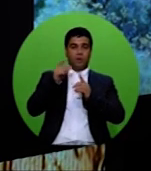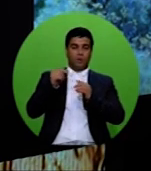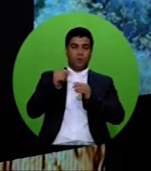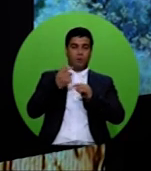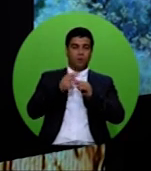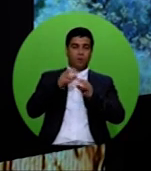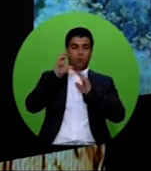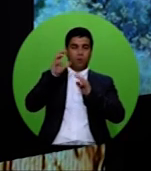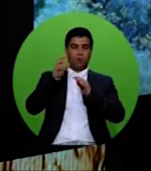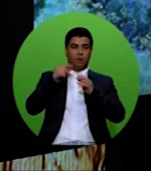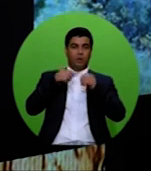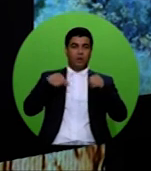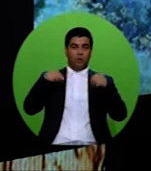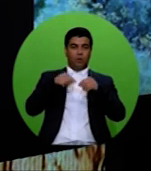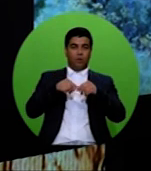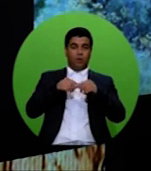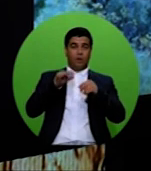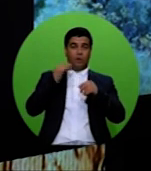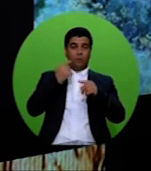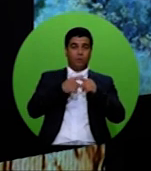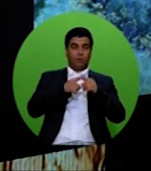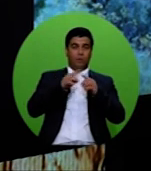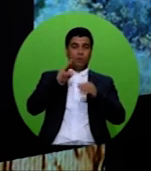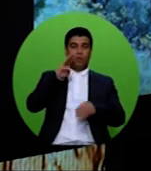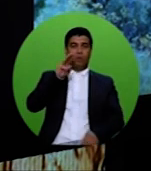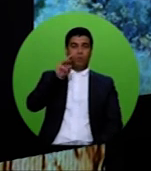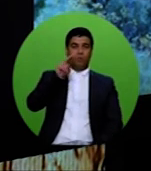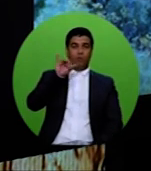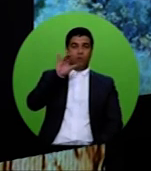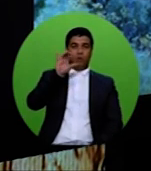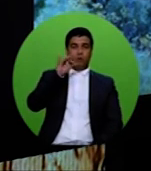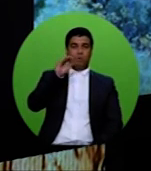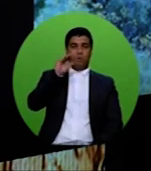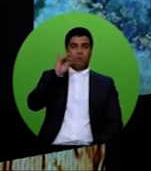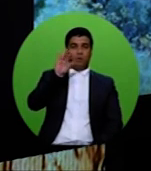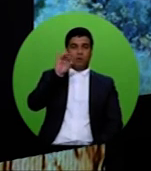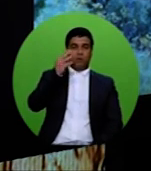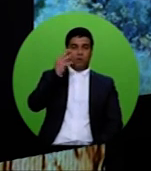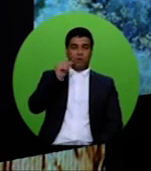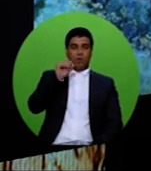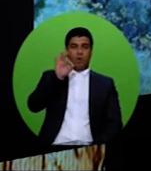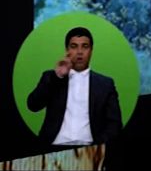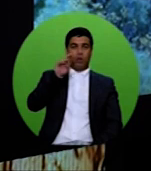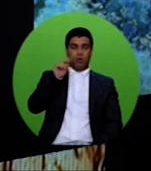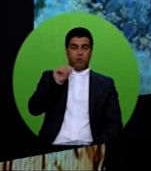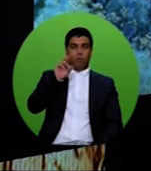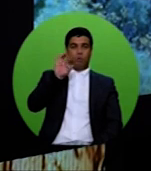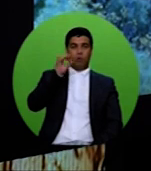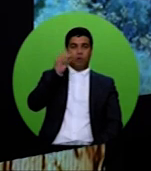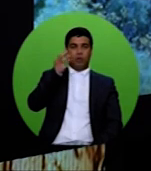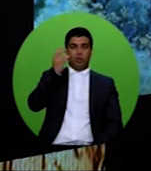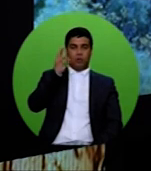в водных территориях. И такие кустарники, как миндаль, фисташки, алыча и